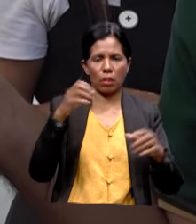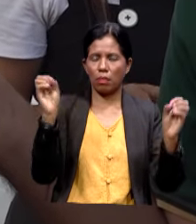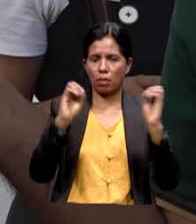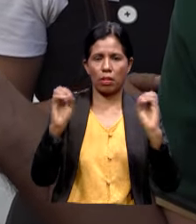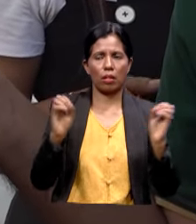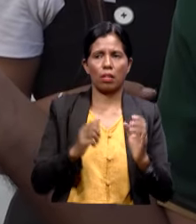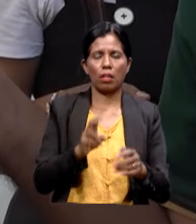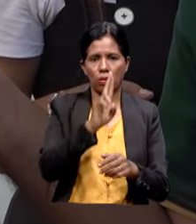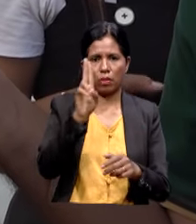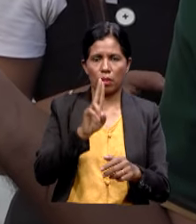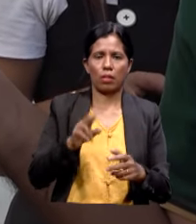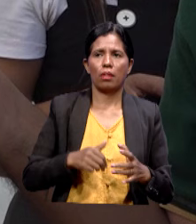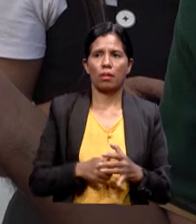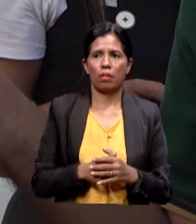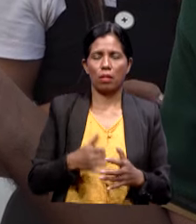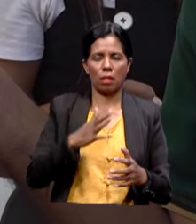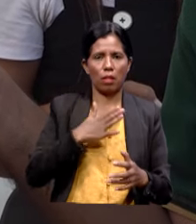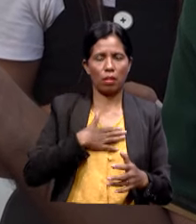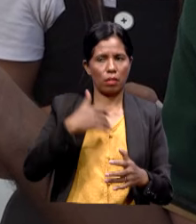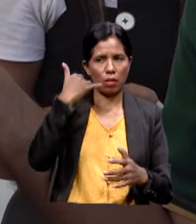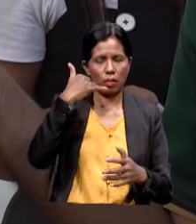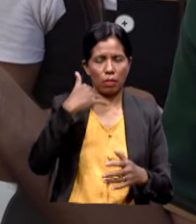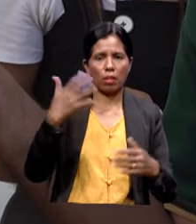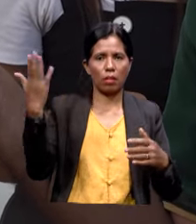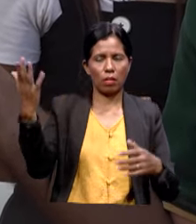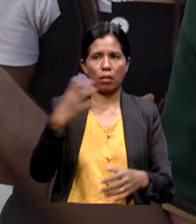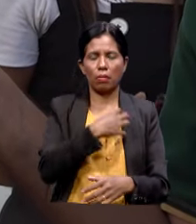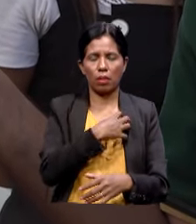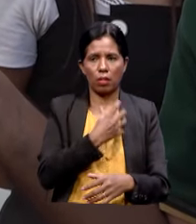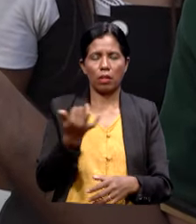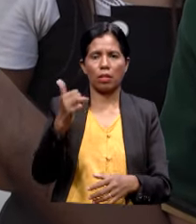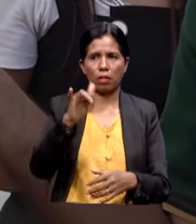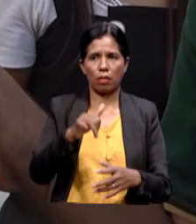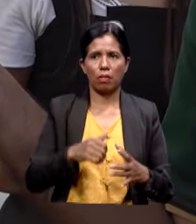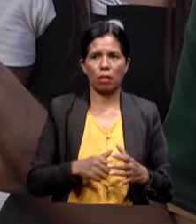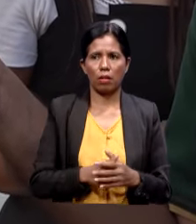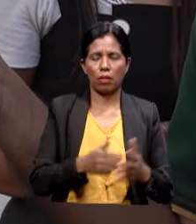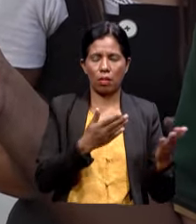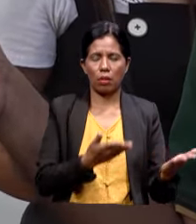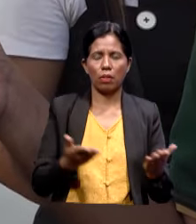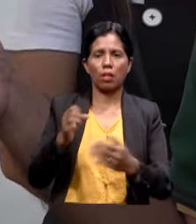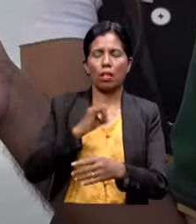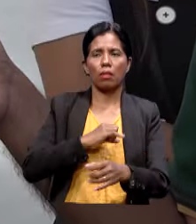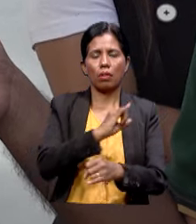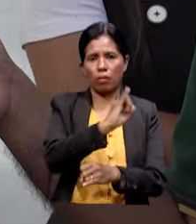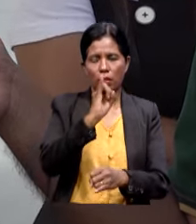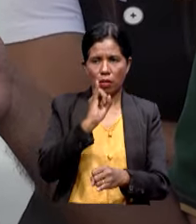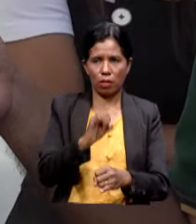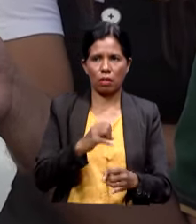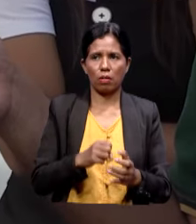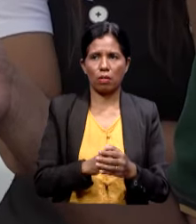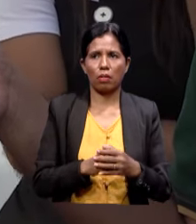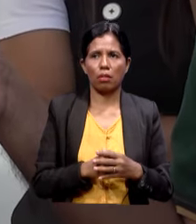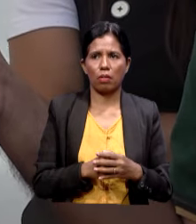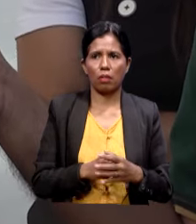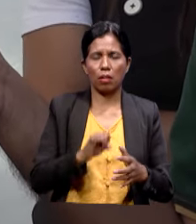telefoni ia hotu polisi sira. Depois de lora apa investigação, ida nema